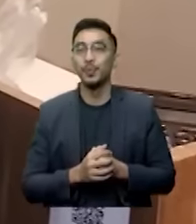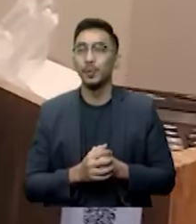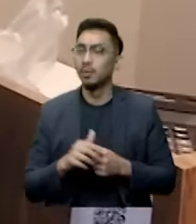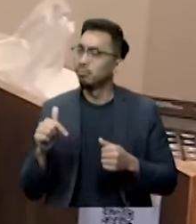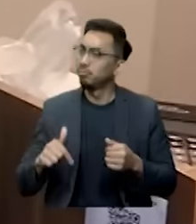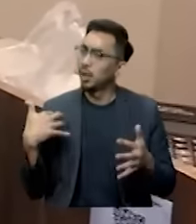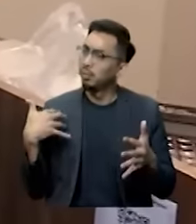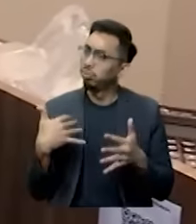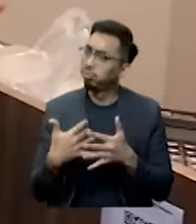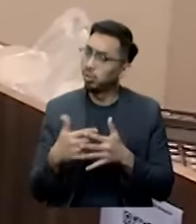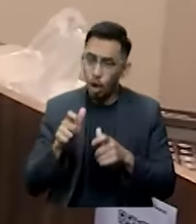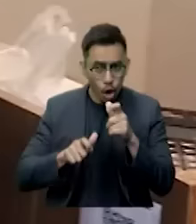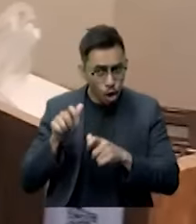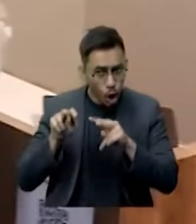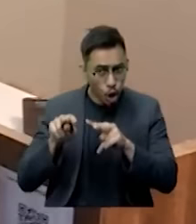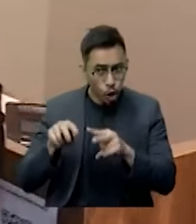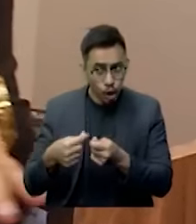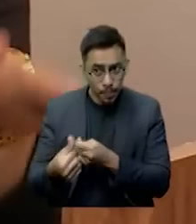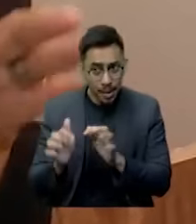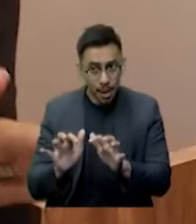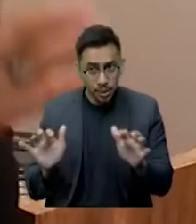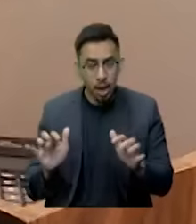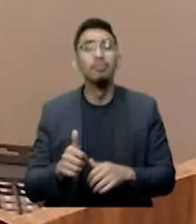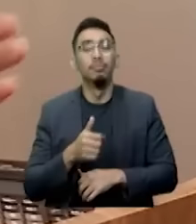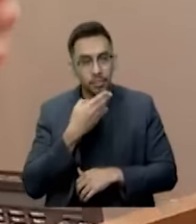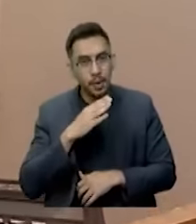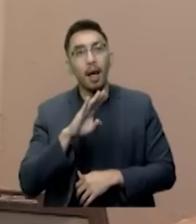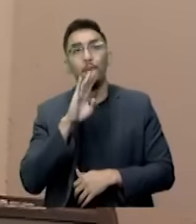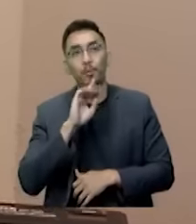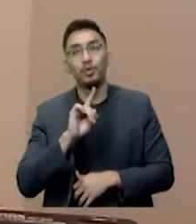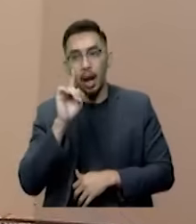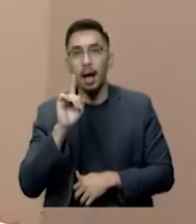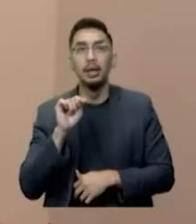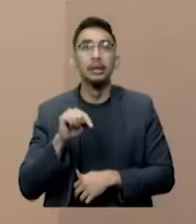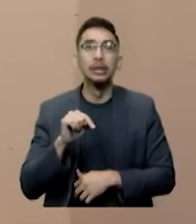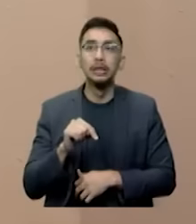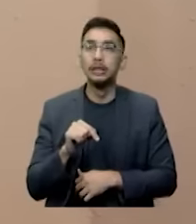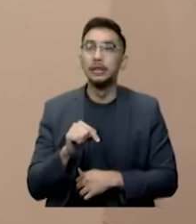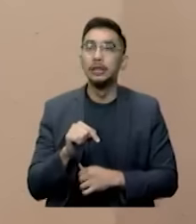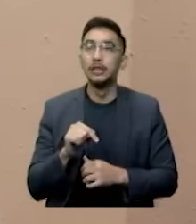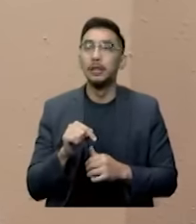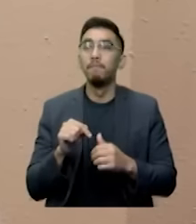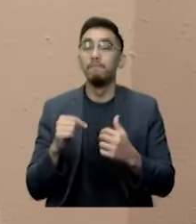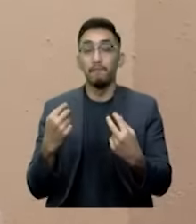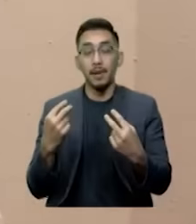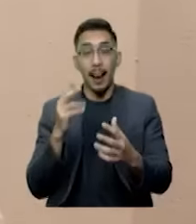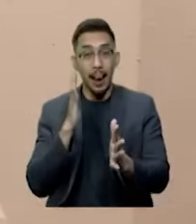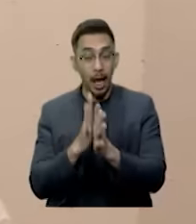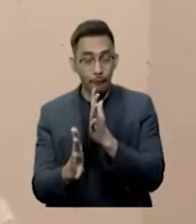para penonton di sini, banyak nggak yang beli? Alhamdulillah, kalau untuk antusiasnya untuk live selama di